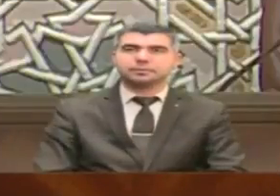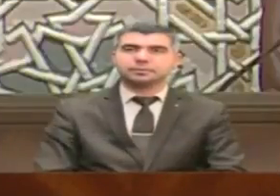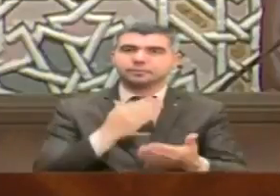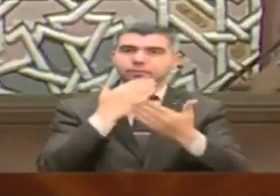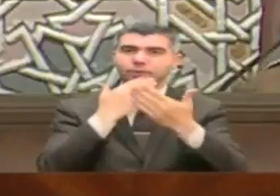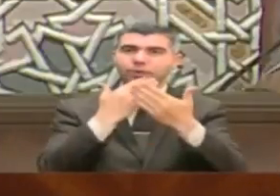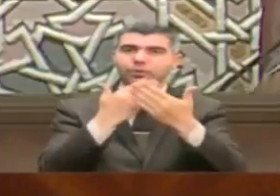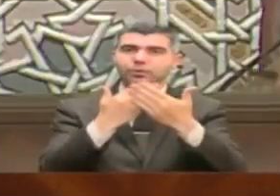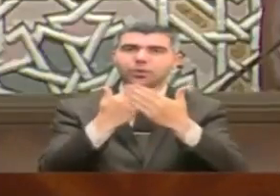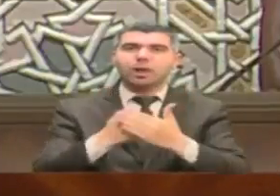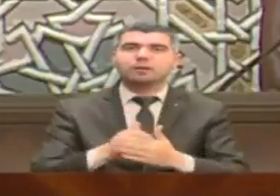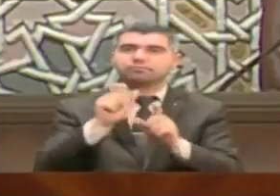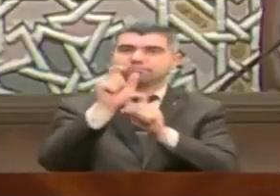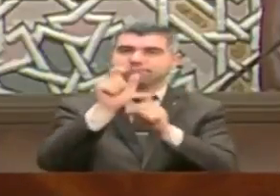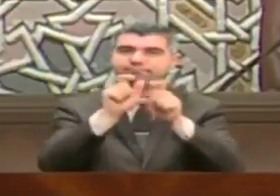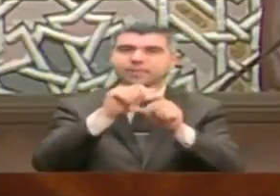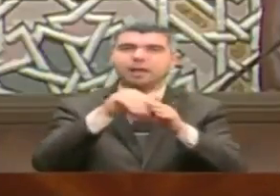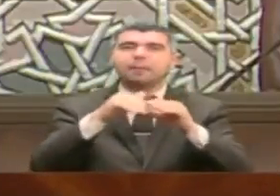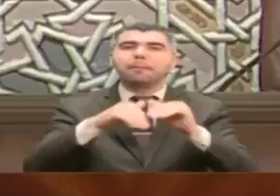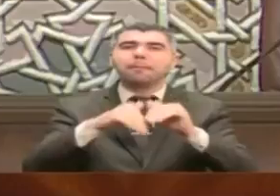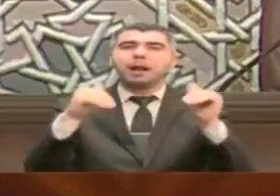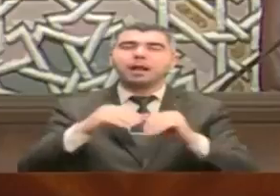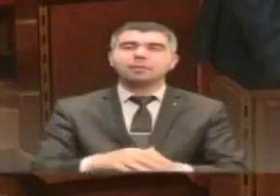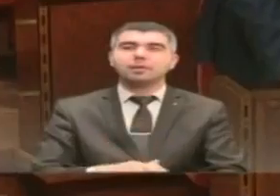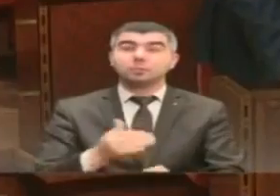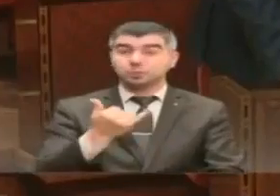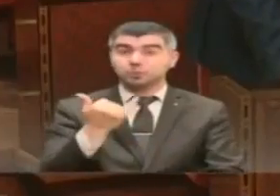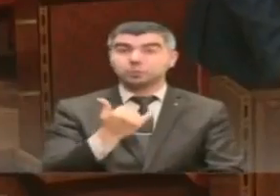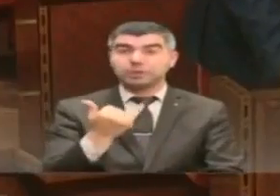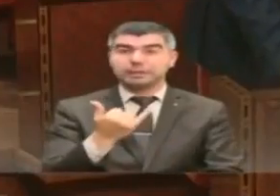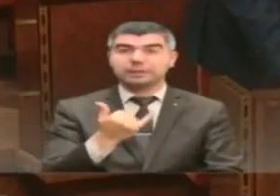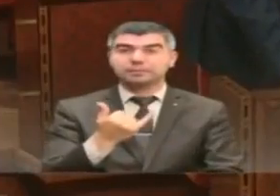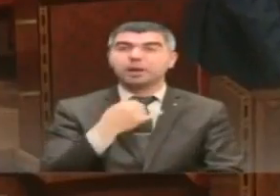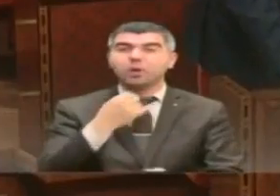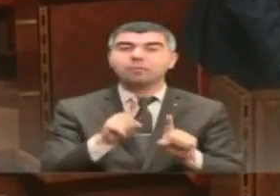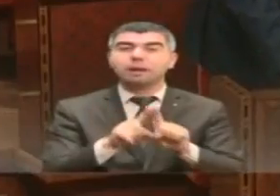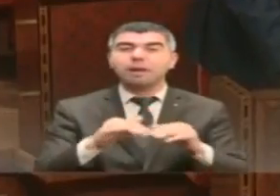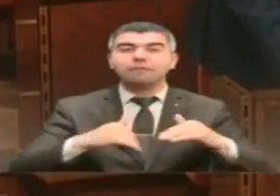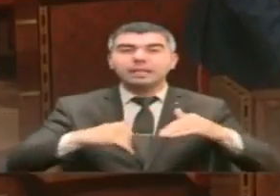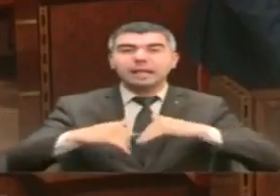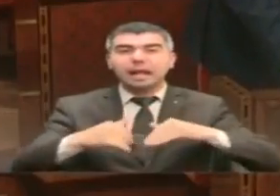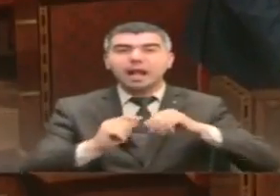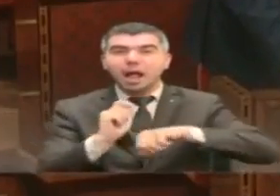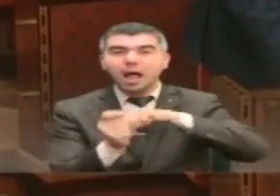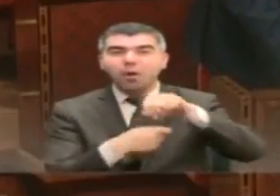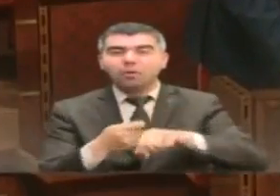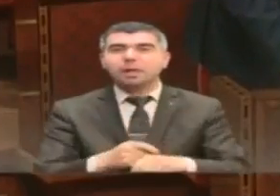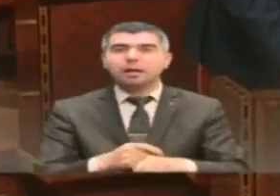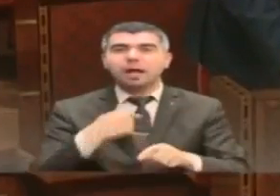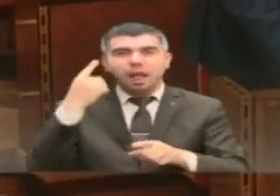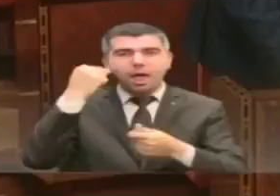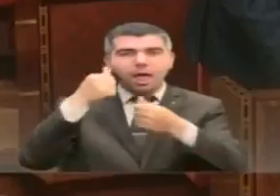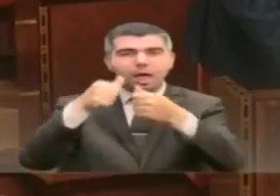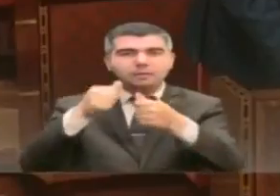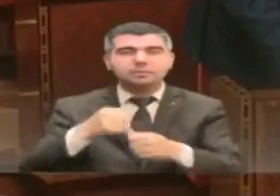شكرا السادة النواب. هذا بطبيعة الحال موضوع مهم اللي يتعلق بالطرق القروية. غادي نذكر بعجالة أن